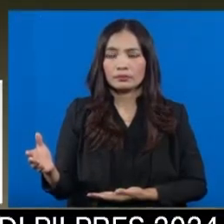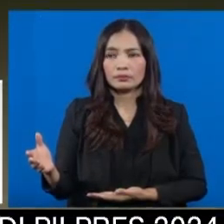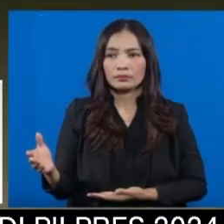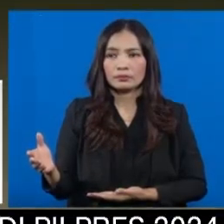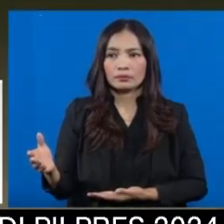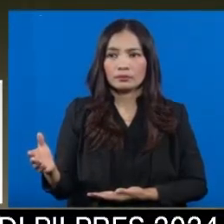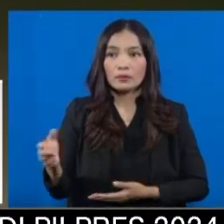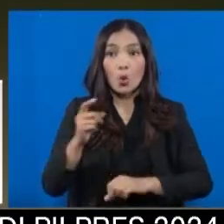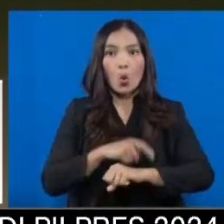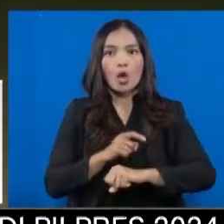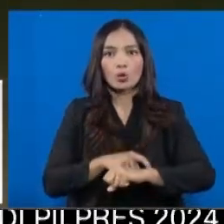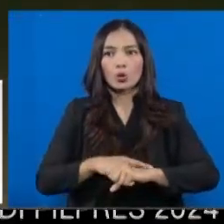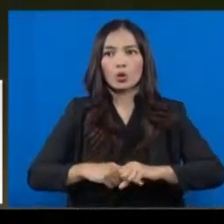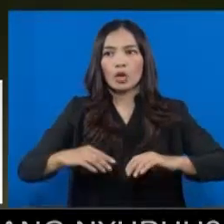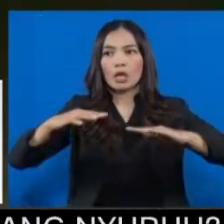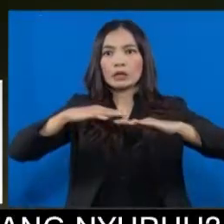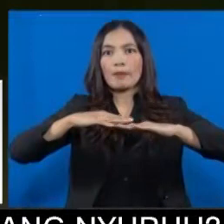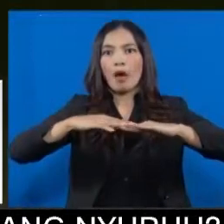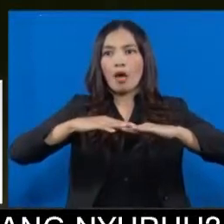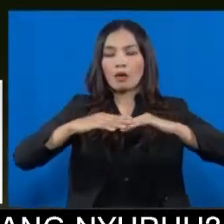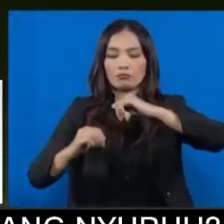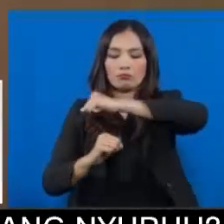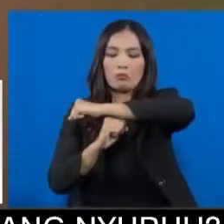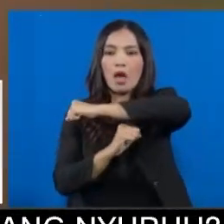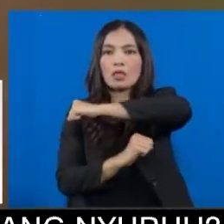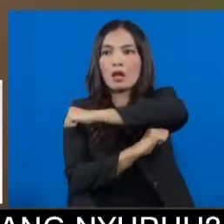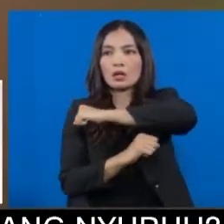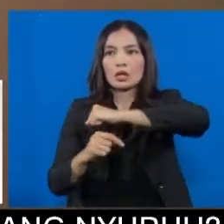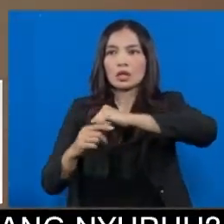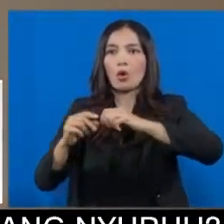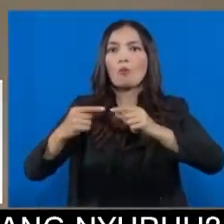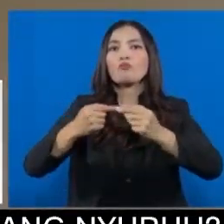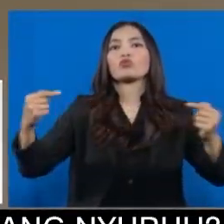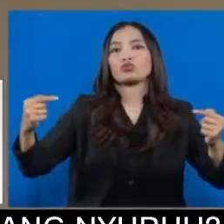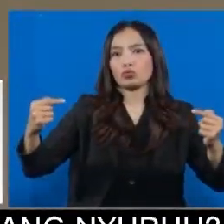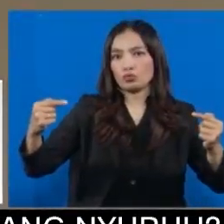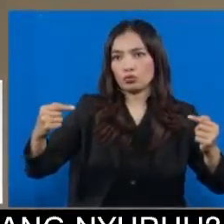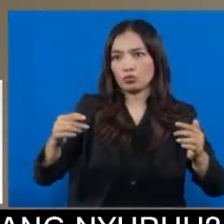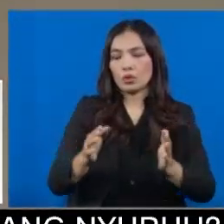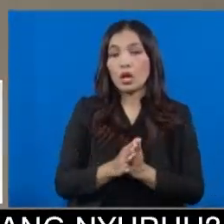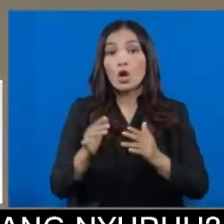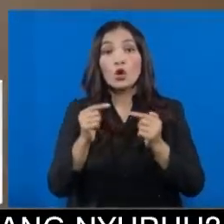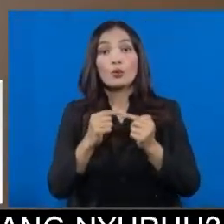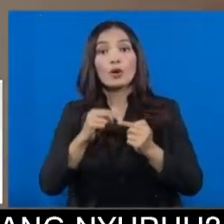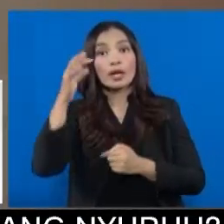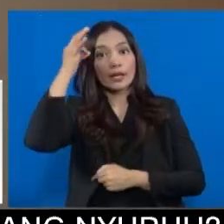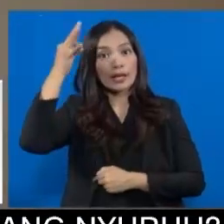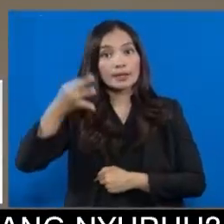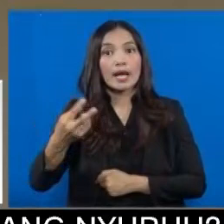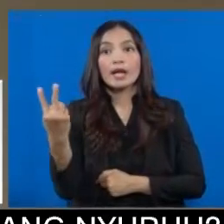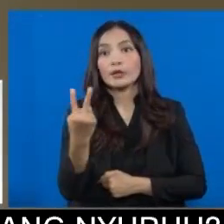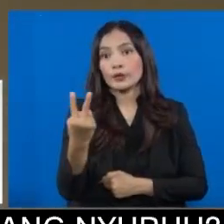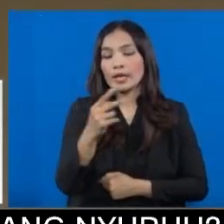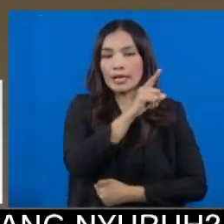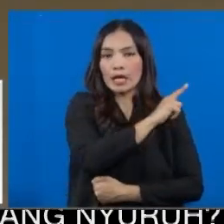Inilah detik-detik saat jembatan darurat di Sungai Bengawan Solo putus. Jembatan yang menghubungkan Desa Plumbon dengan